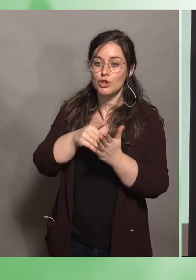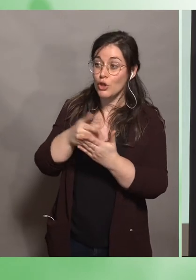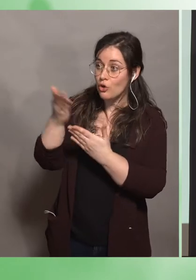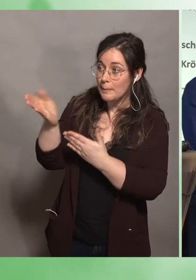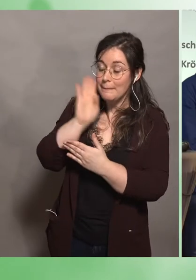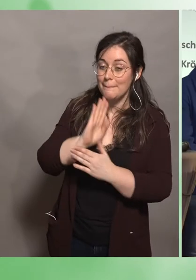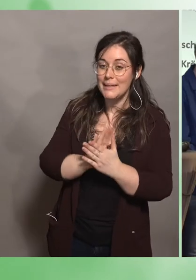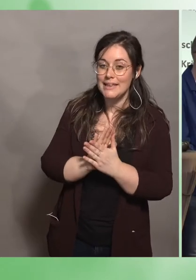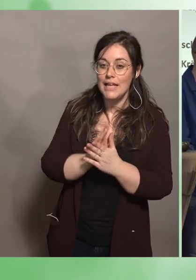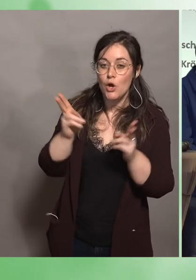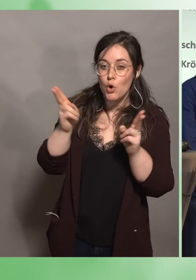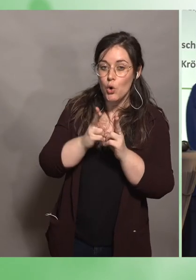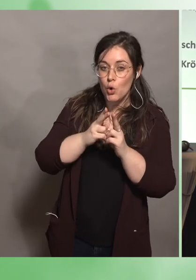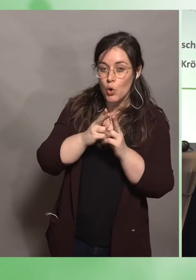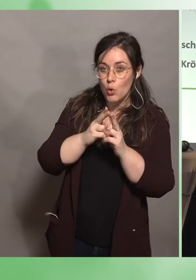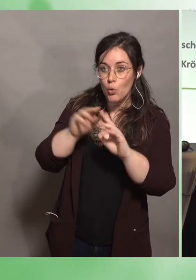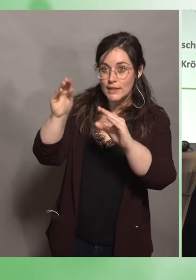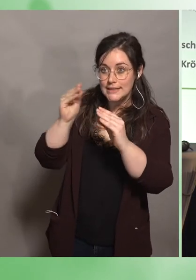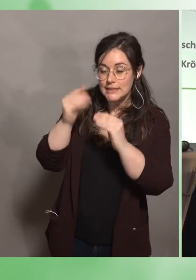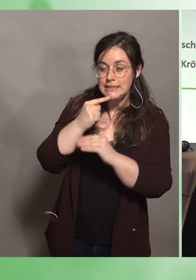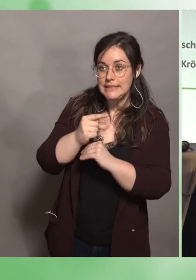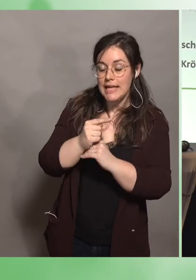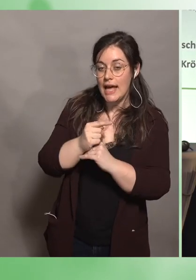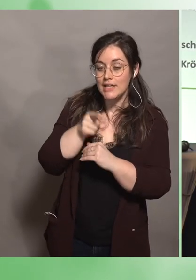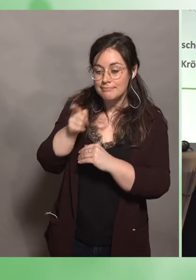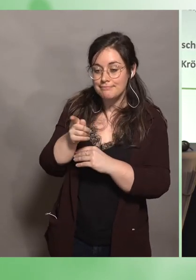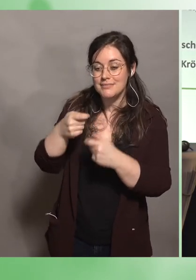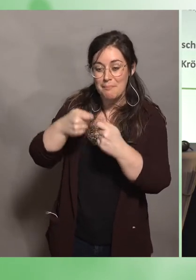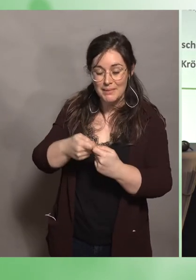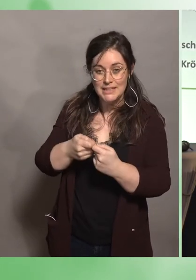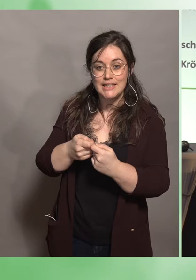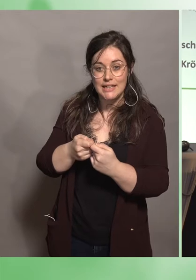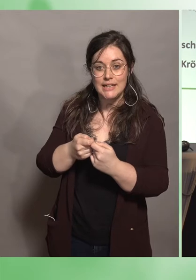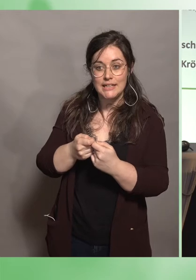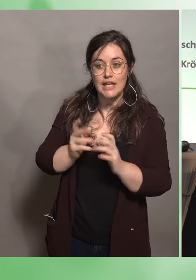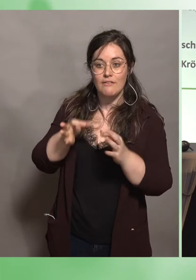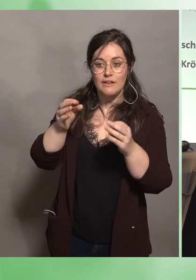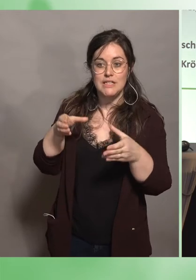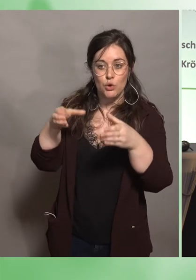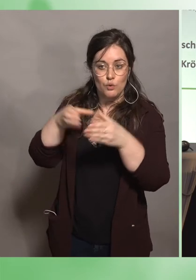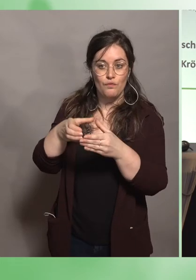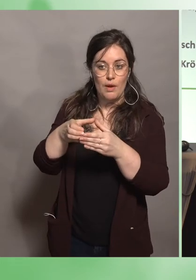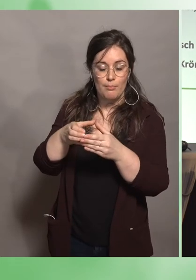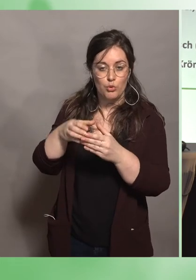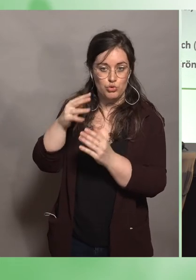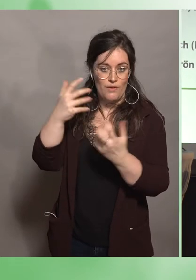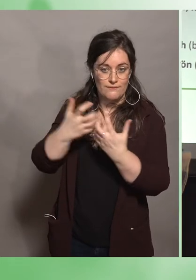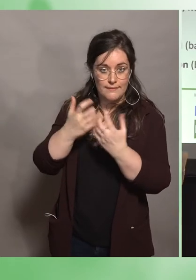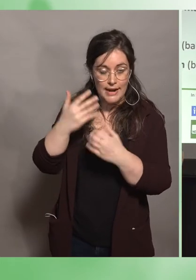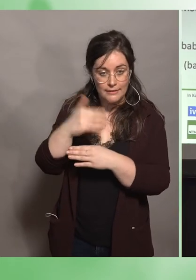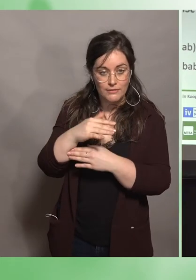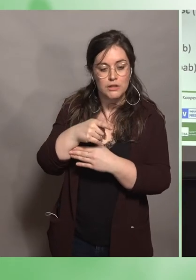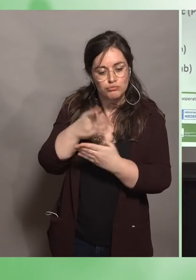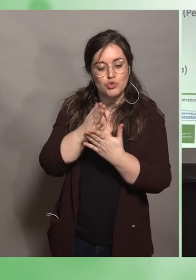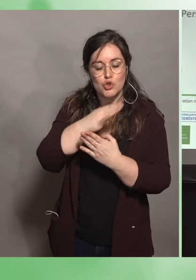bitten, ganz kurz zu sagen, Sie sind ja Mitglied vom Qualifizierungsverbund Waldviertel, haben also viel Verbunderfahrung